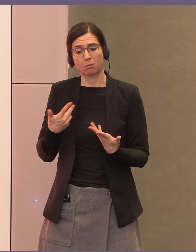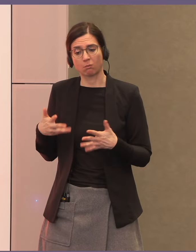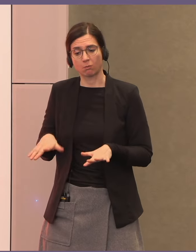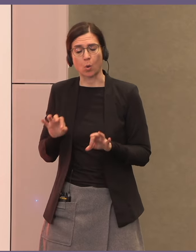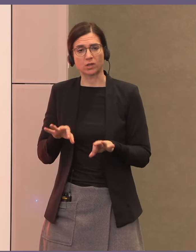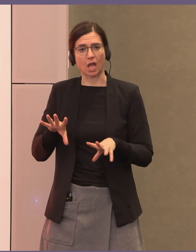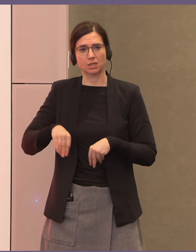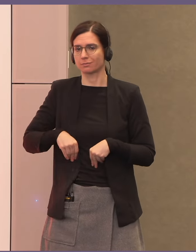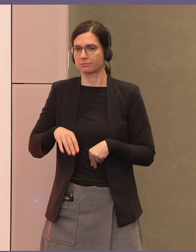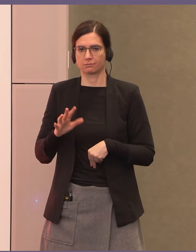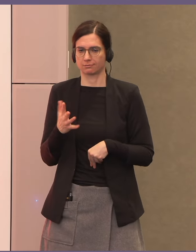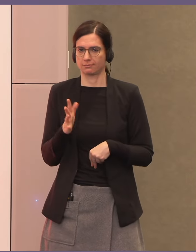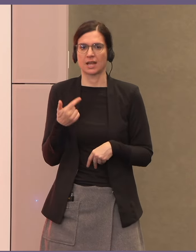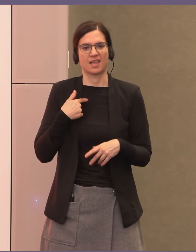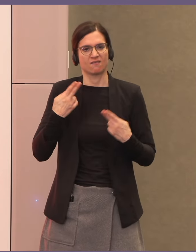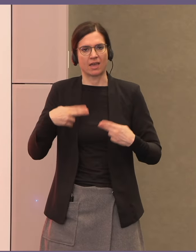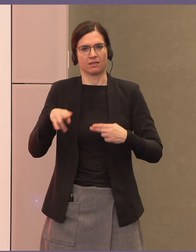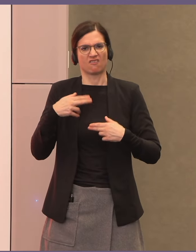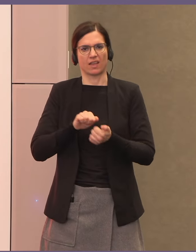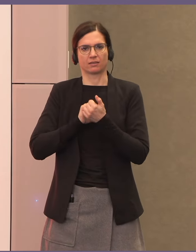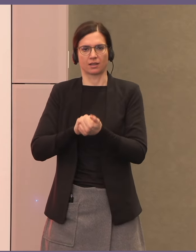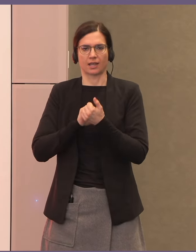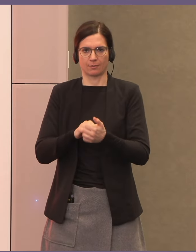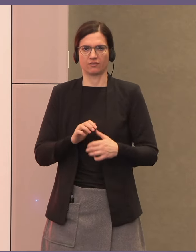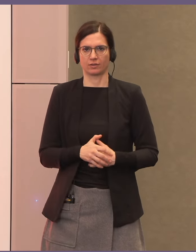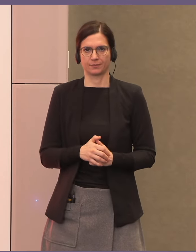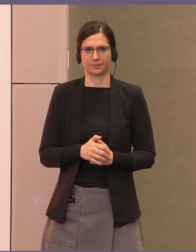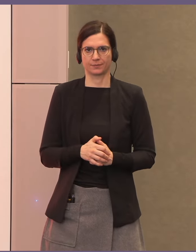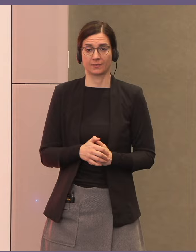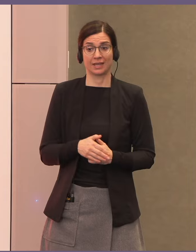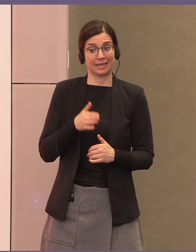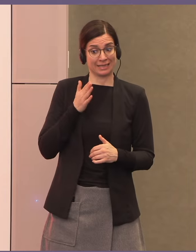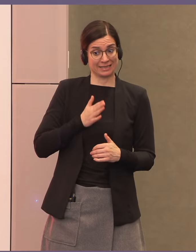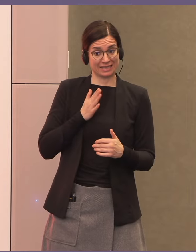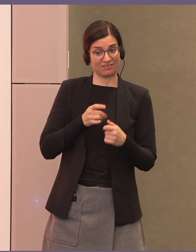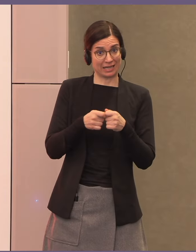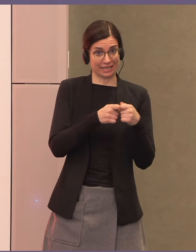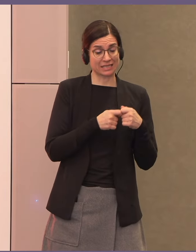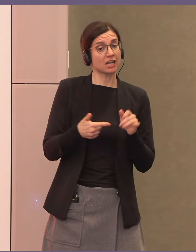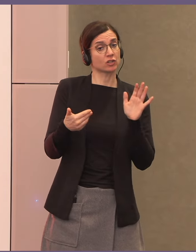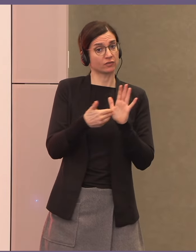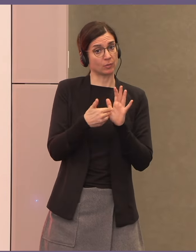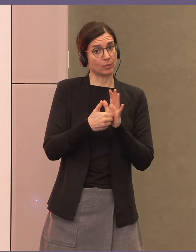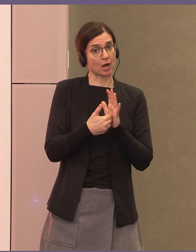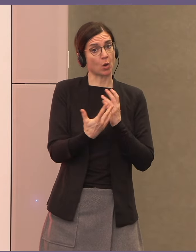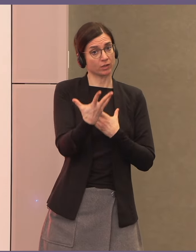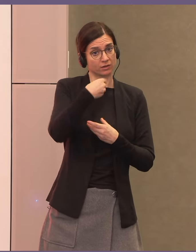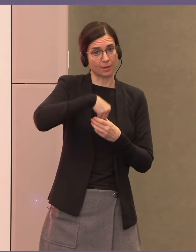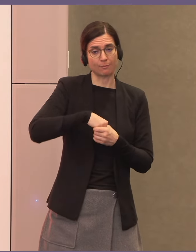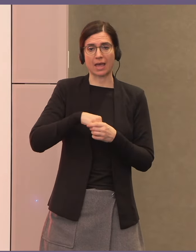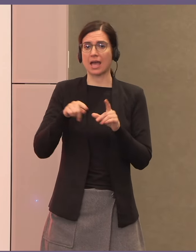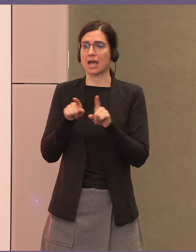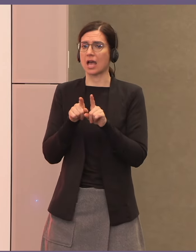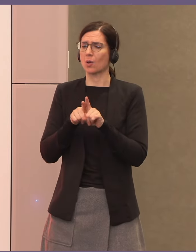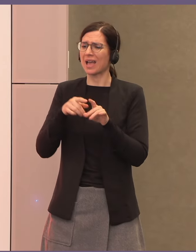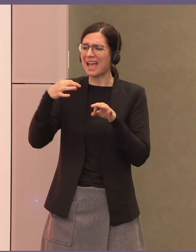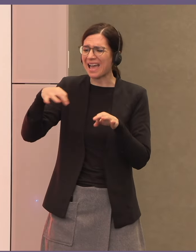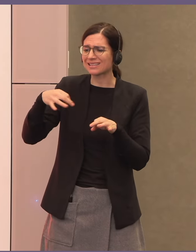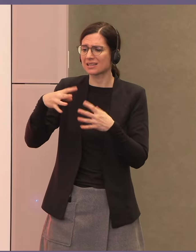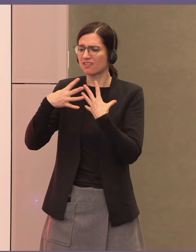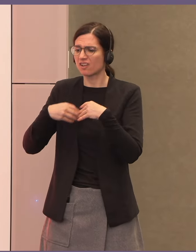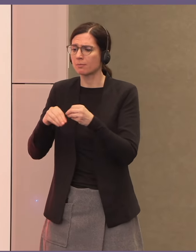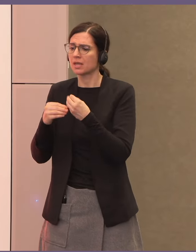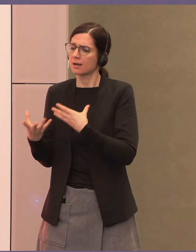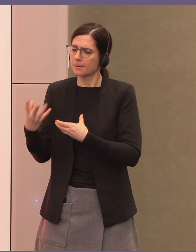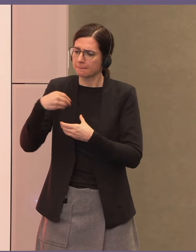ist diese Bündnispartnerschaft mit der Zivilgesellschaft, aber eben auch den einzelnen Mitgliedern unserer Gesellschaft, jeder Familie,